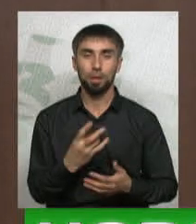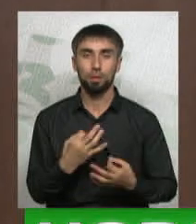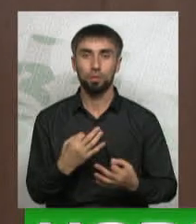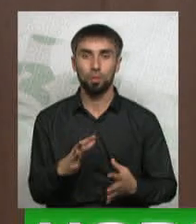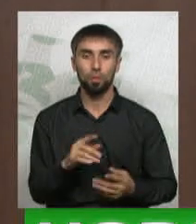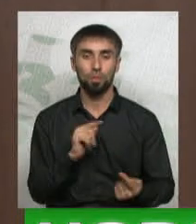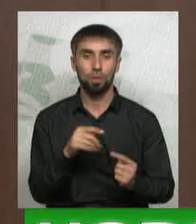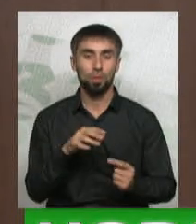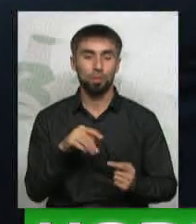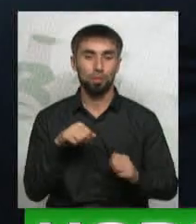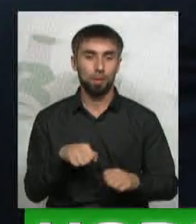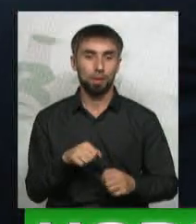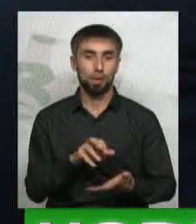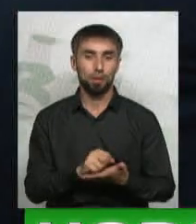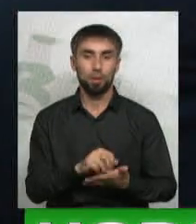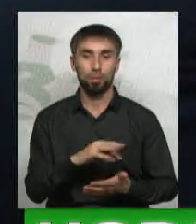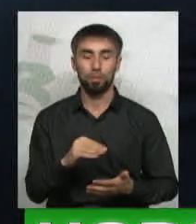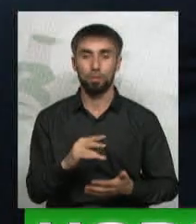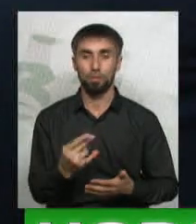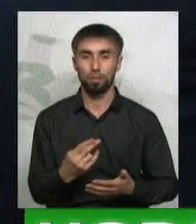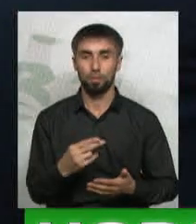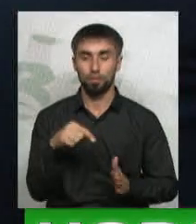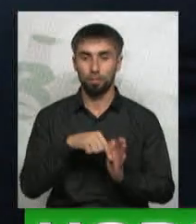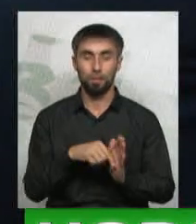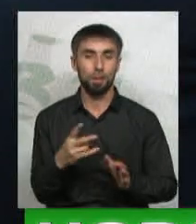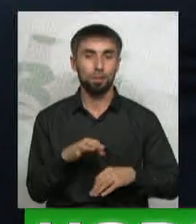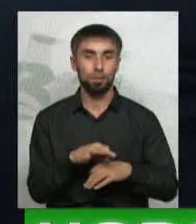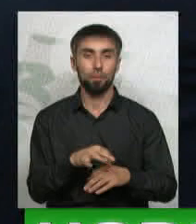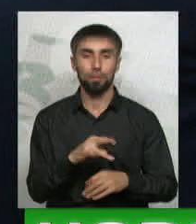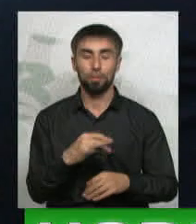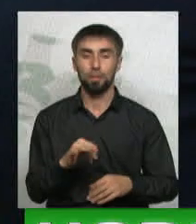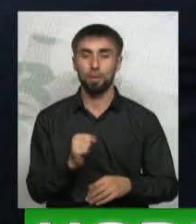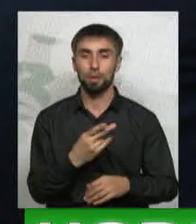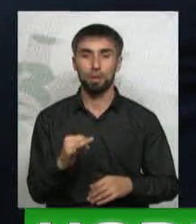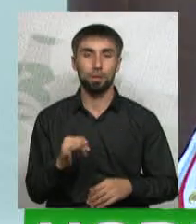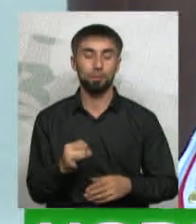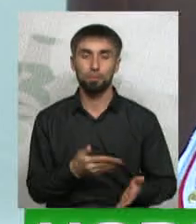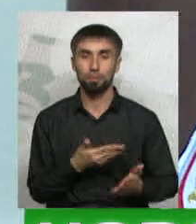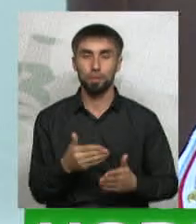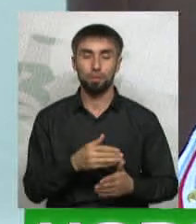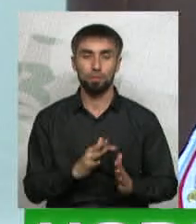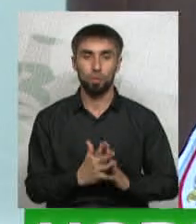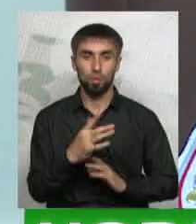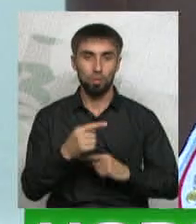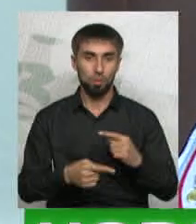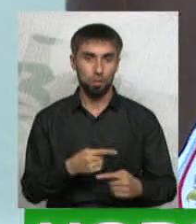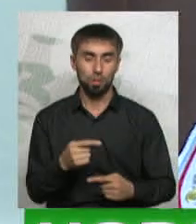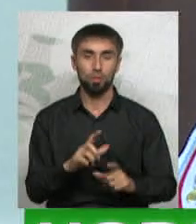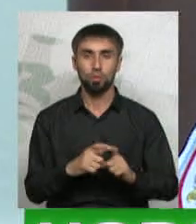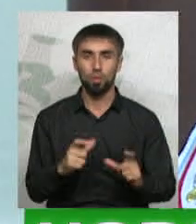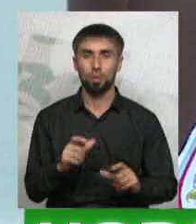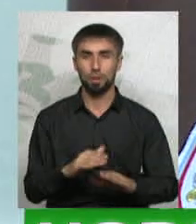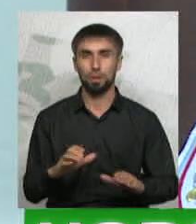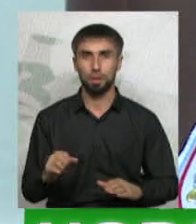недопущение противоправных деяний на межнациональной почве. Необходимо проводить патриотические акции, вовлекая подрастающее поколение в школах